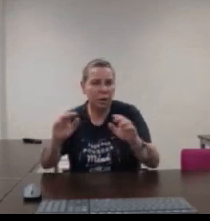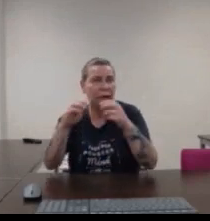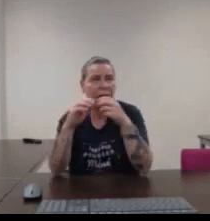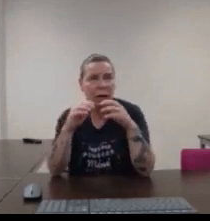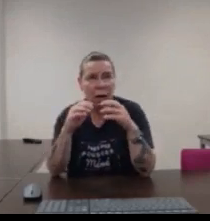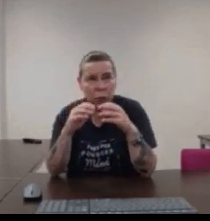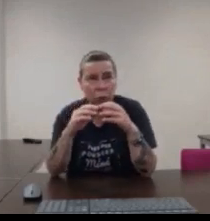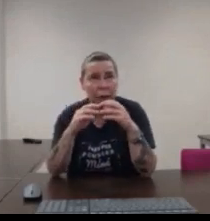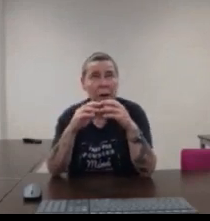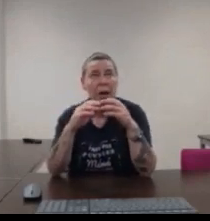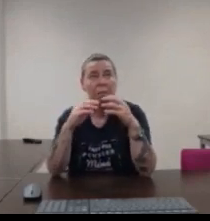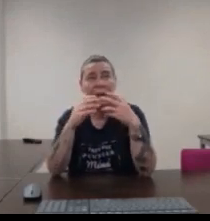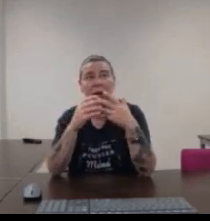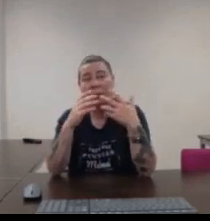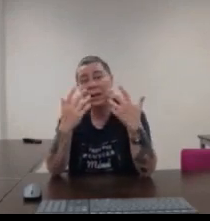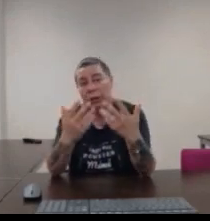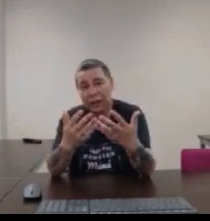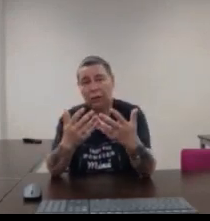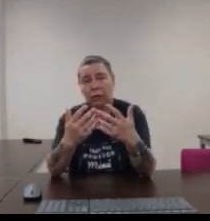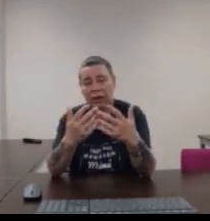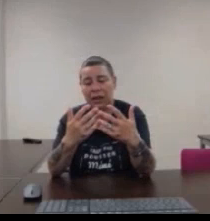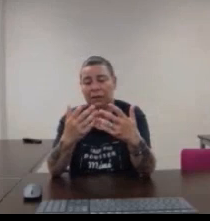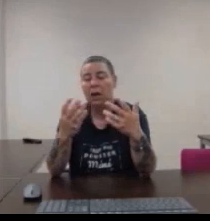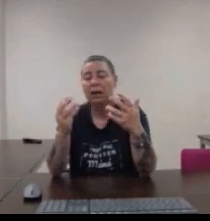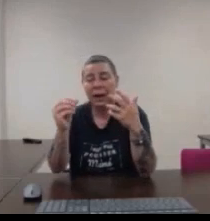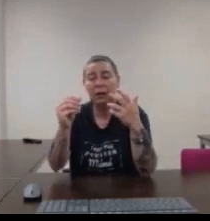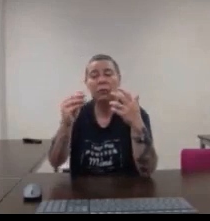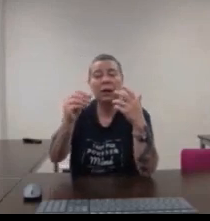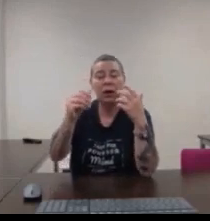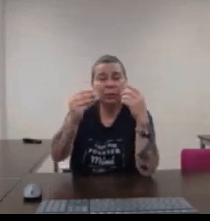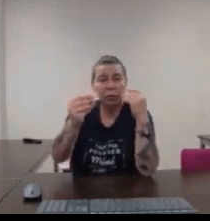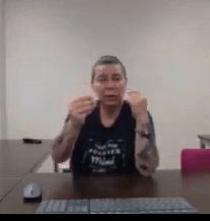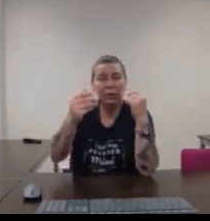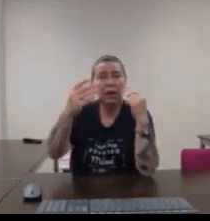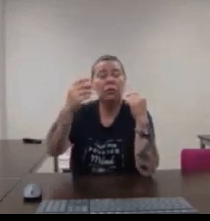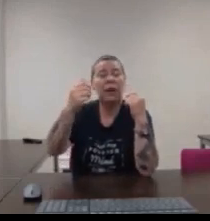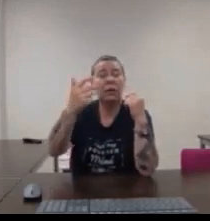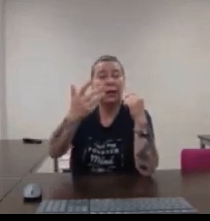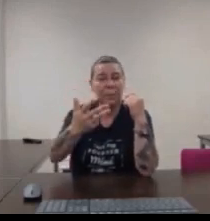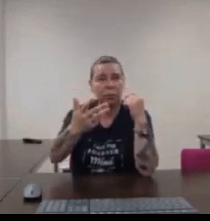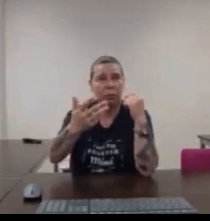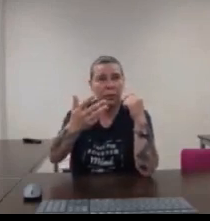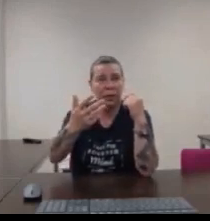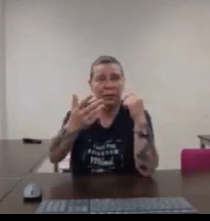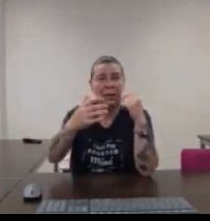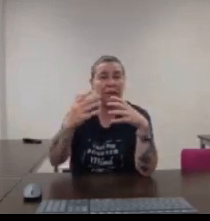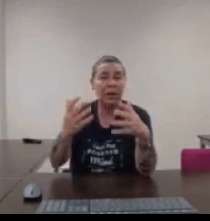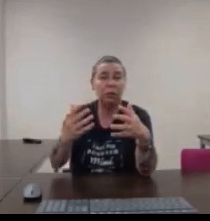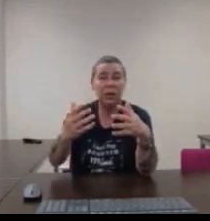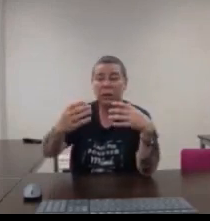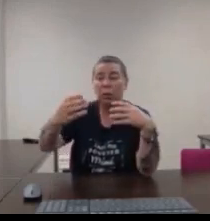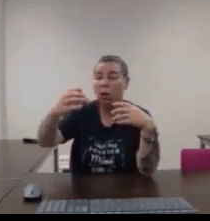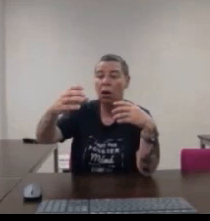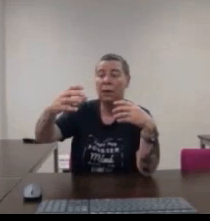douleur déjà, ça c'est incontournable. Mais comme il est aussi sensitif, c'est là qu'on va avoir des fourmis, c'est là qu'on va avoir de la perte de sensibilité